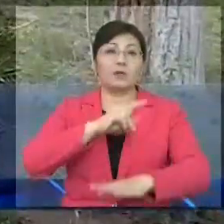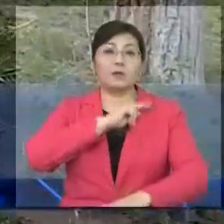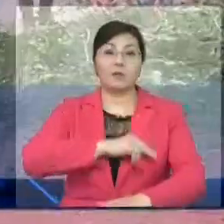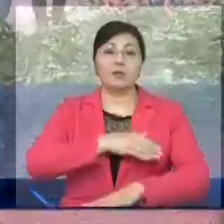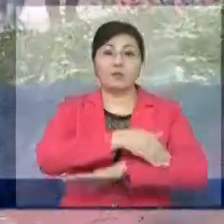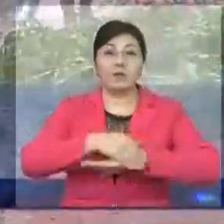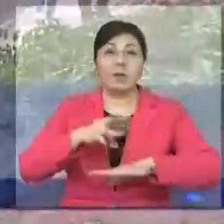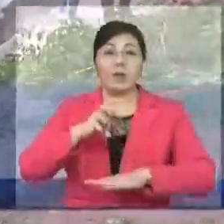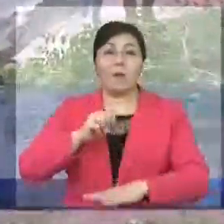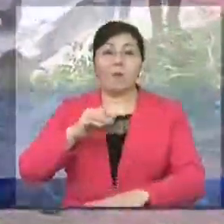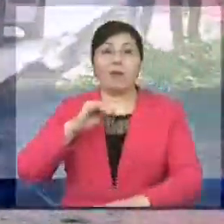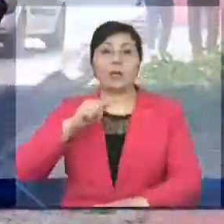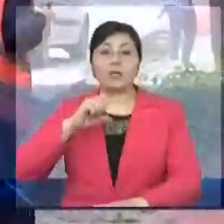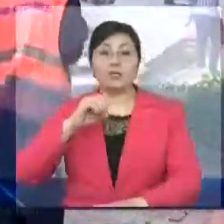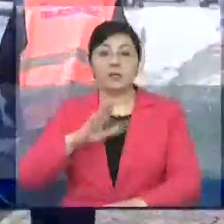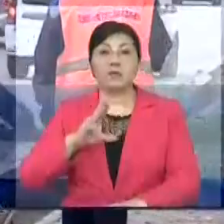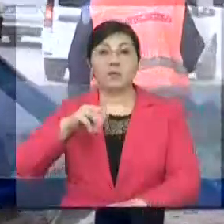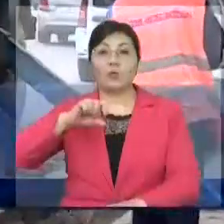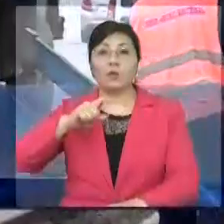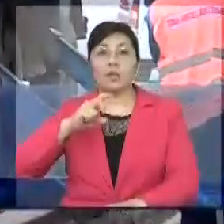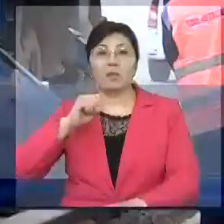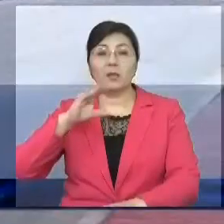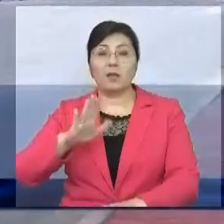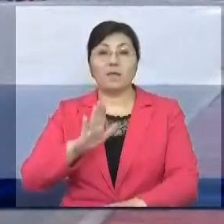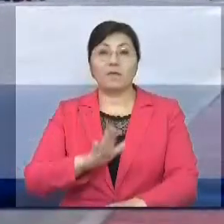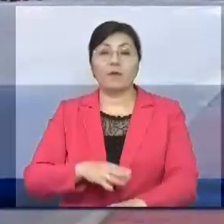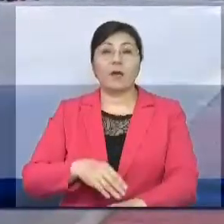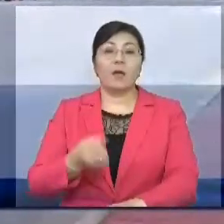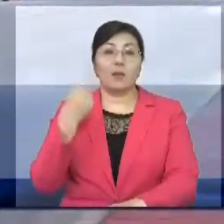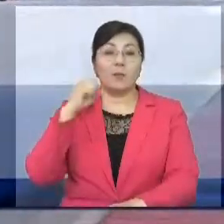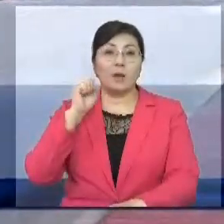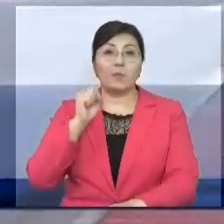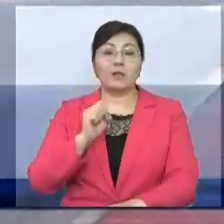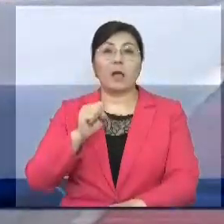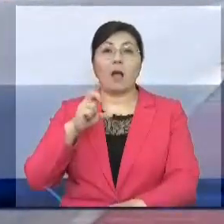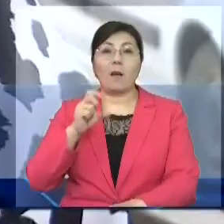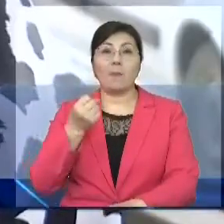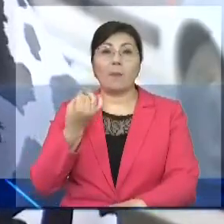на улицах Марисева, Вавилова, Тургенева, а также проспектах Победы и Абая.